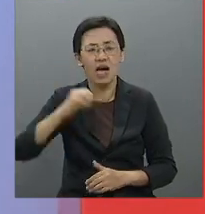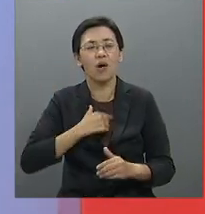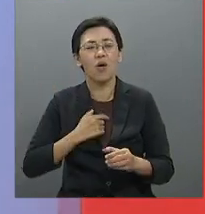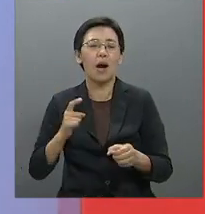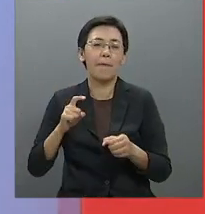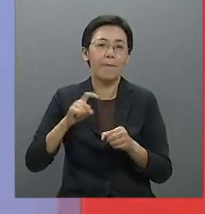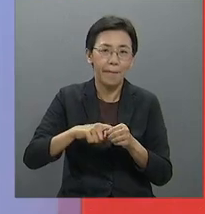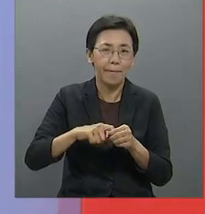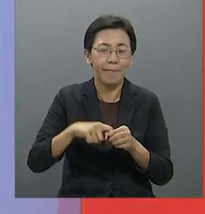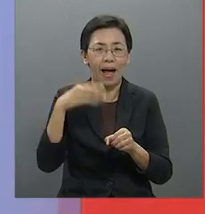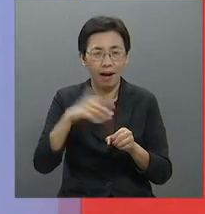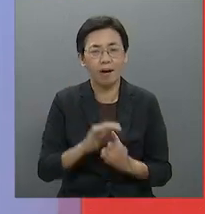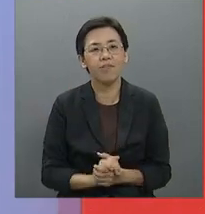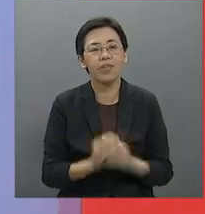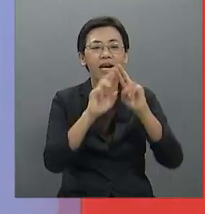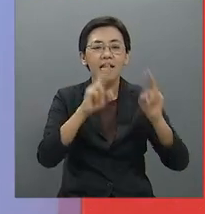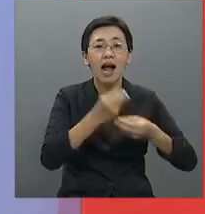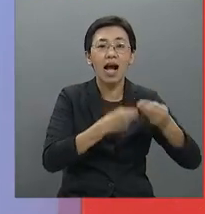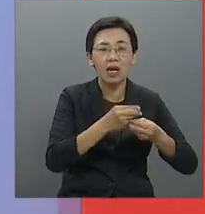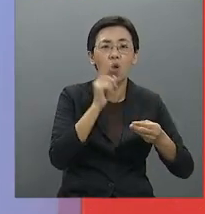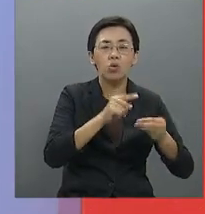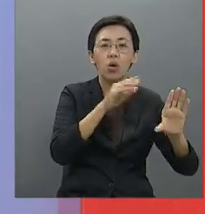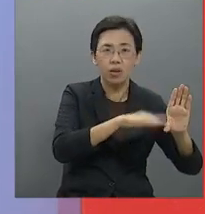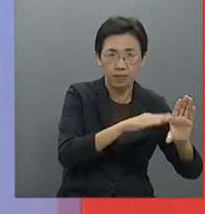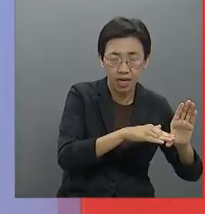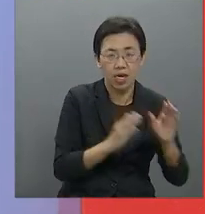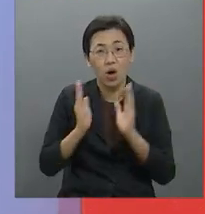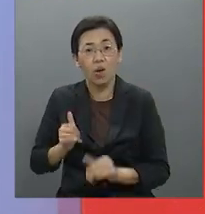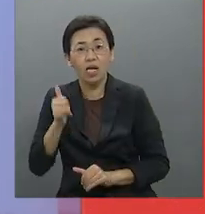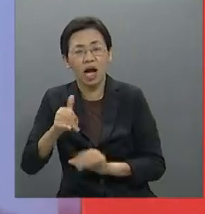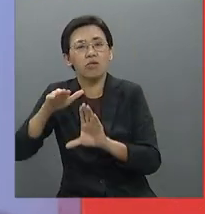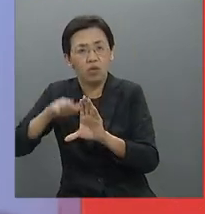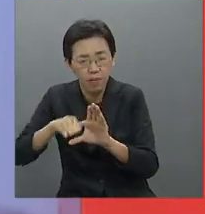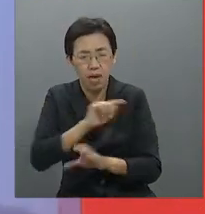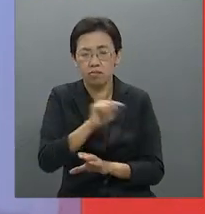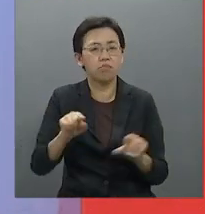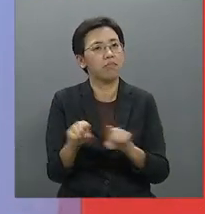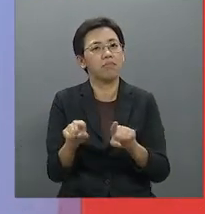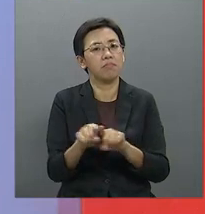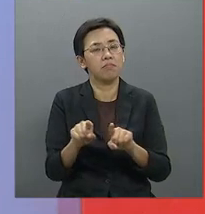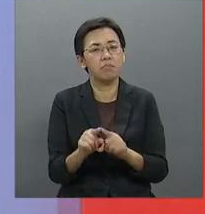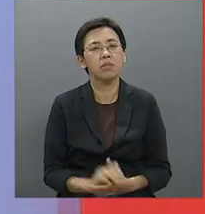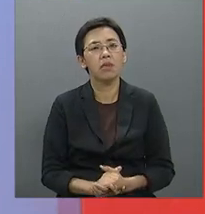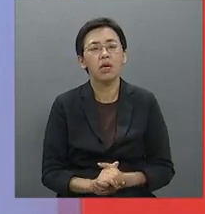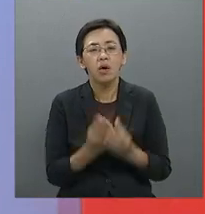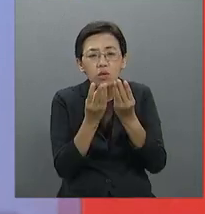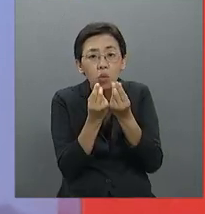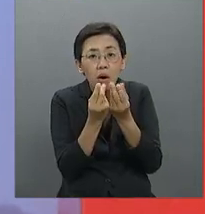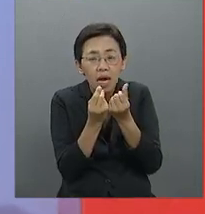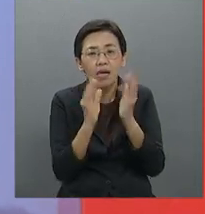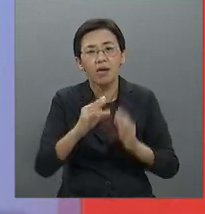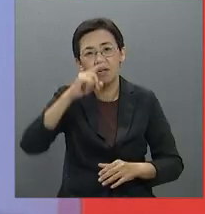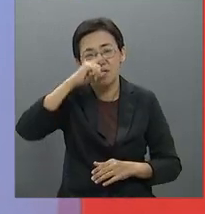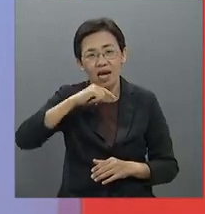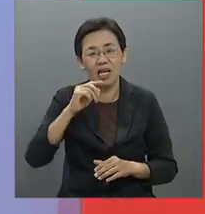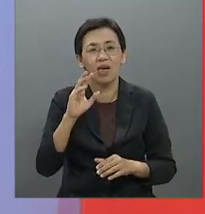ทั้งตัวร้านค้าเอง และตัวคนไปใช้บริการกด้เพราว่าร่าสุดมีการเปิดเผยตัเลขออกมา คนไทย 67 ล